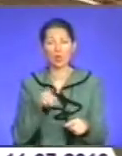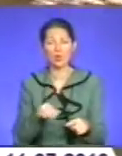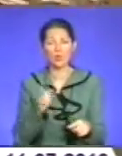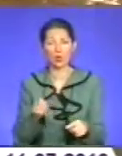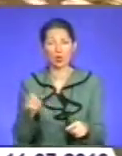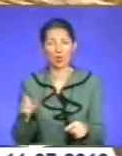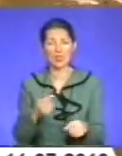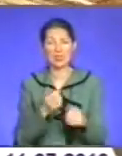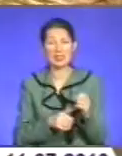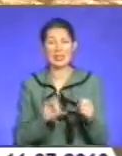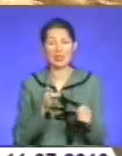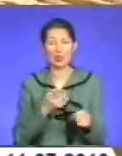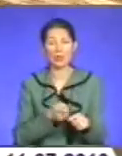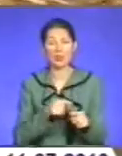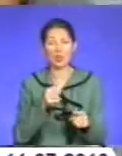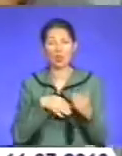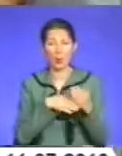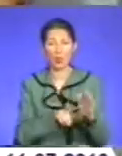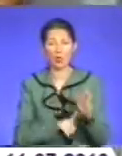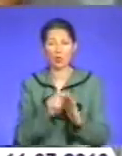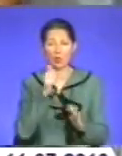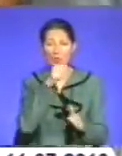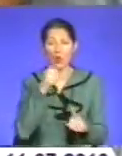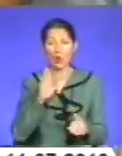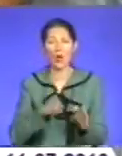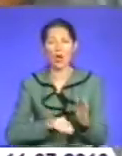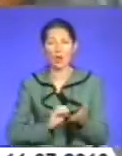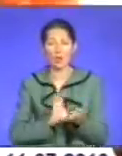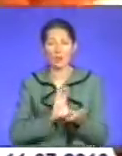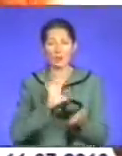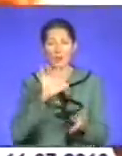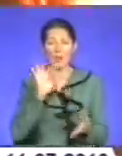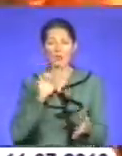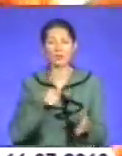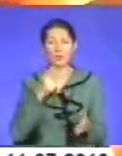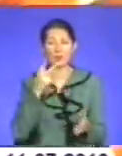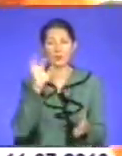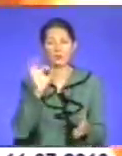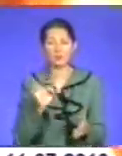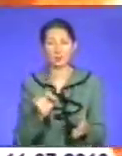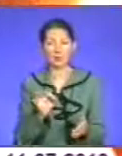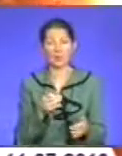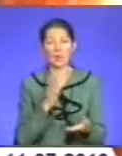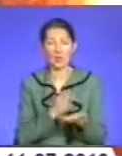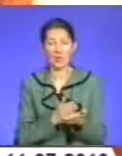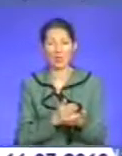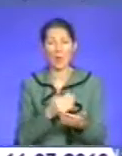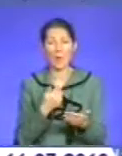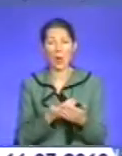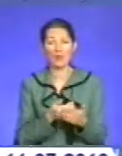осіб. Середній розмір цієї допомоги з початку року зріс на 5,3% і становить